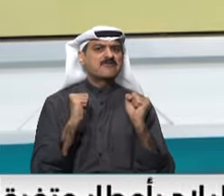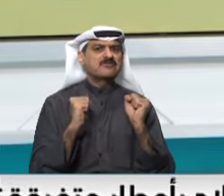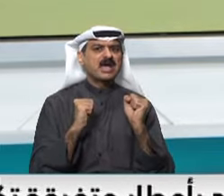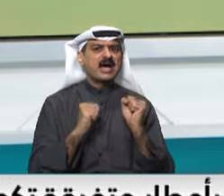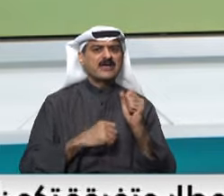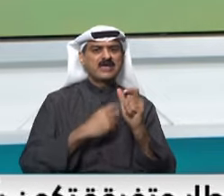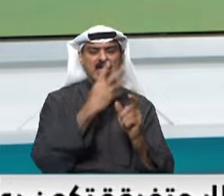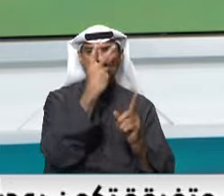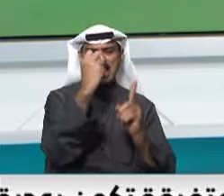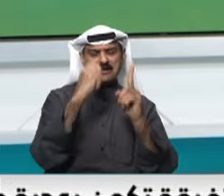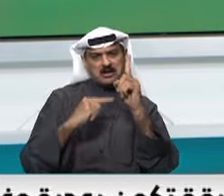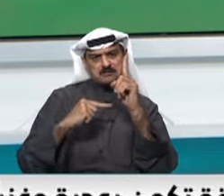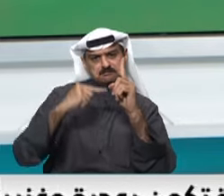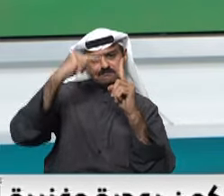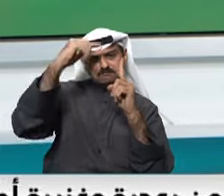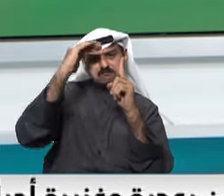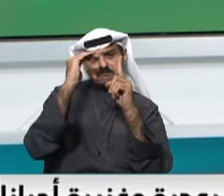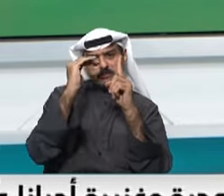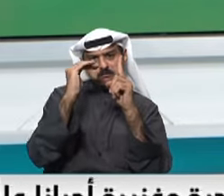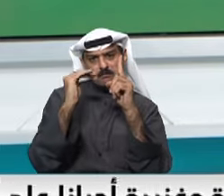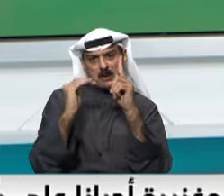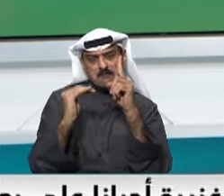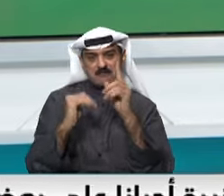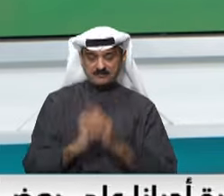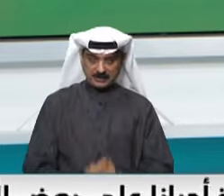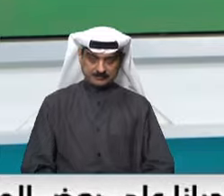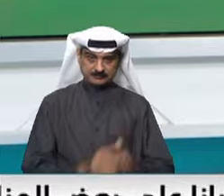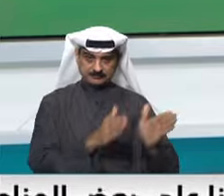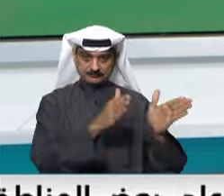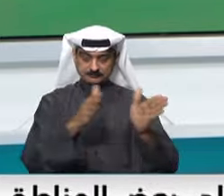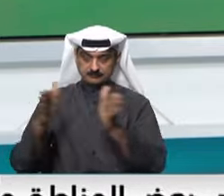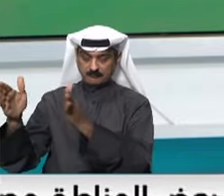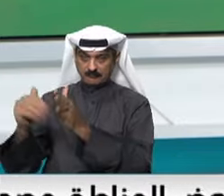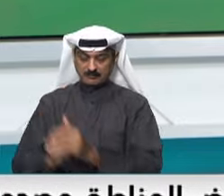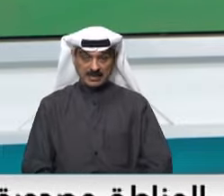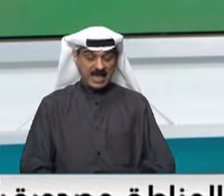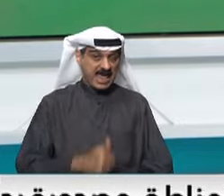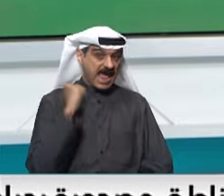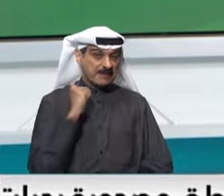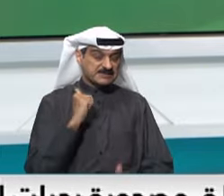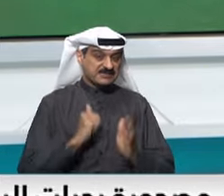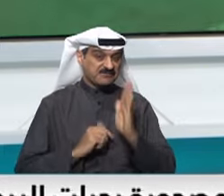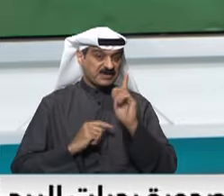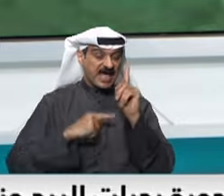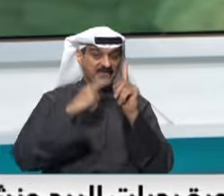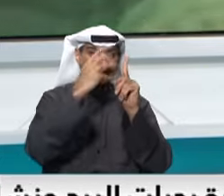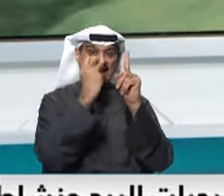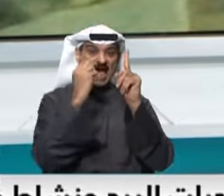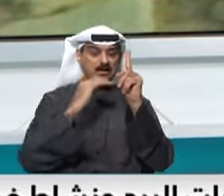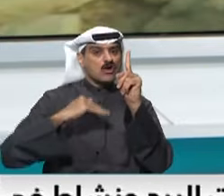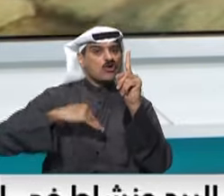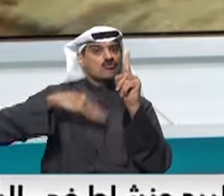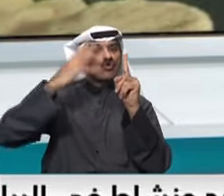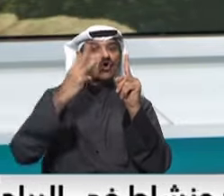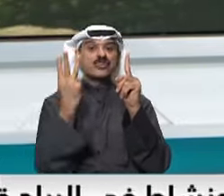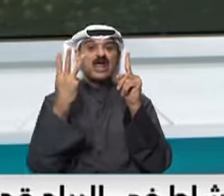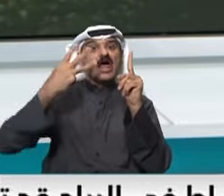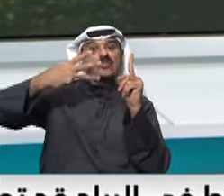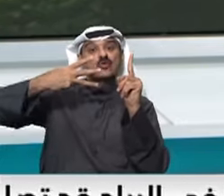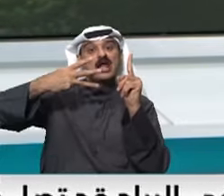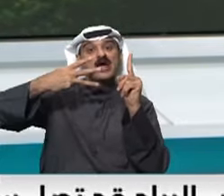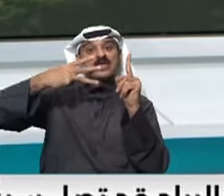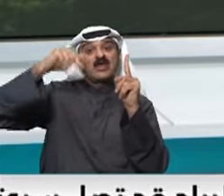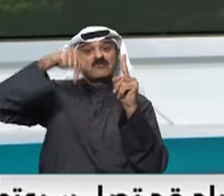في درجات الحرارة. كذلك مقارنة مع درجات الحرارة في يوم أمس سجلت على درجة حرارة 33 درجة